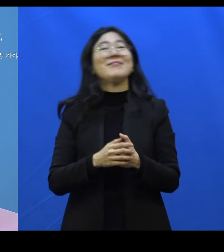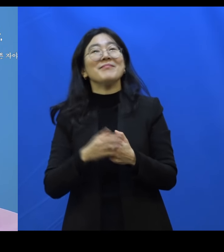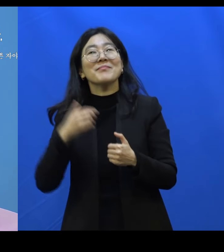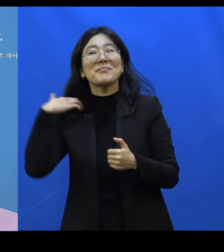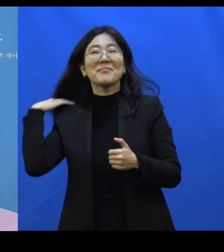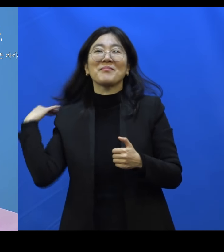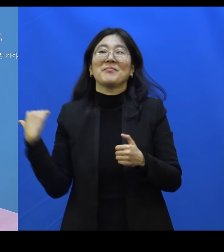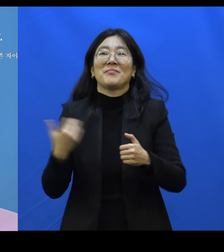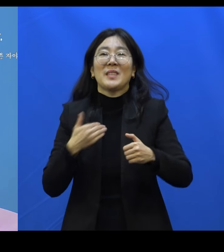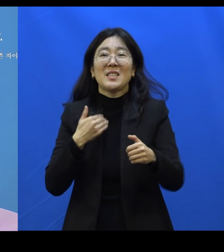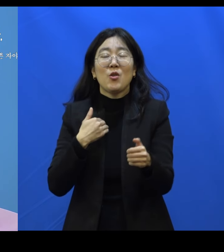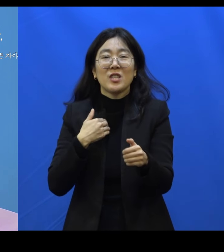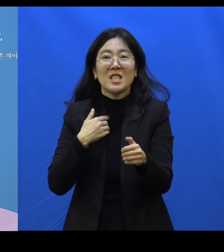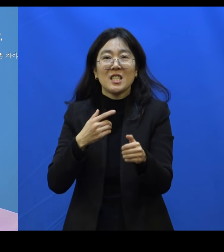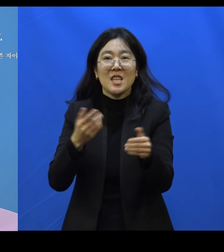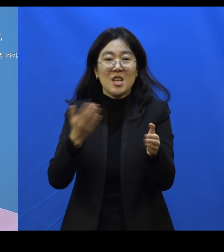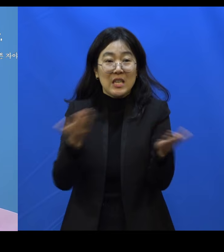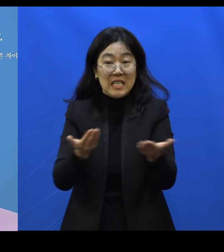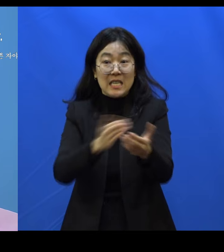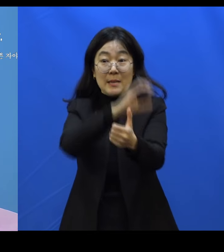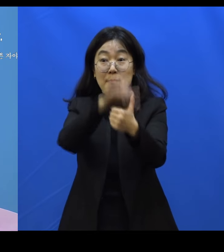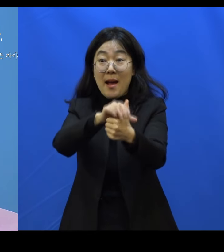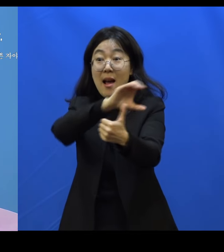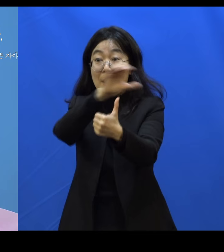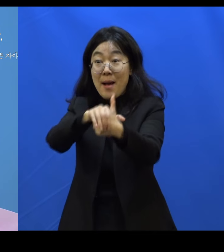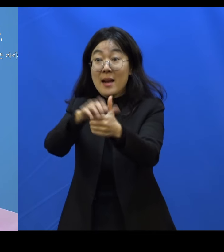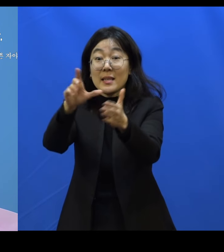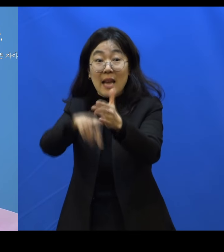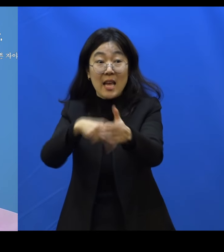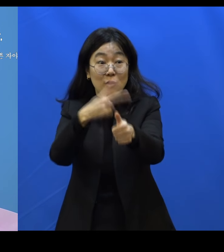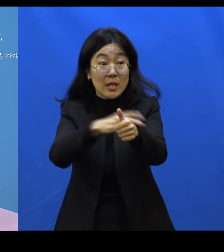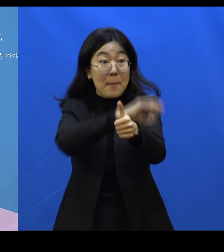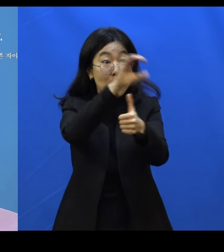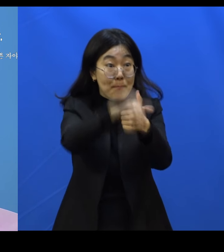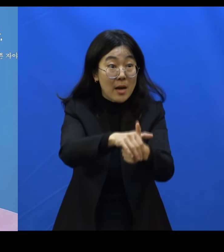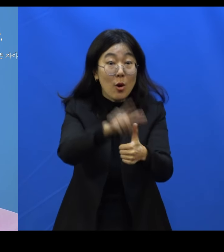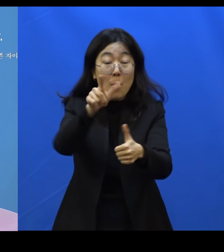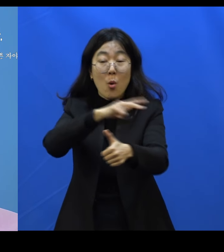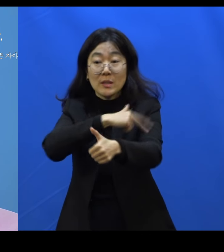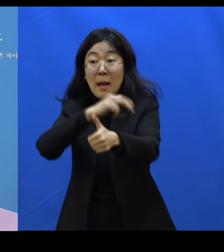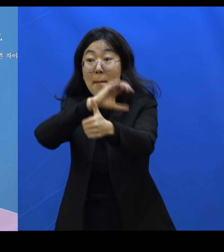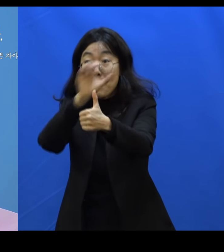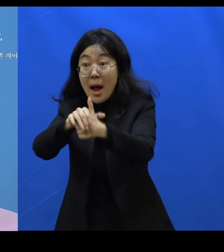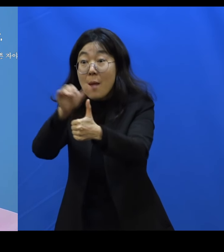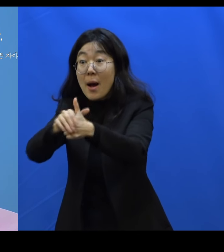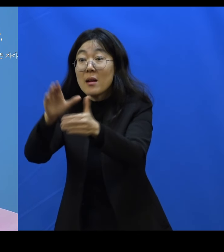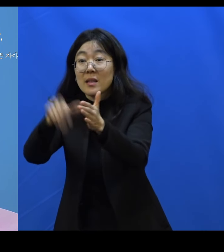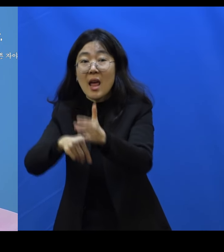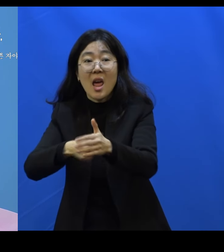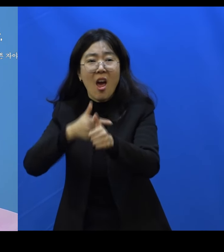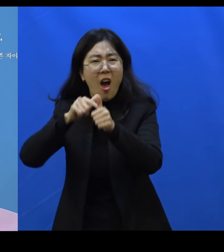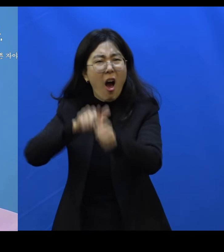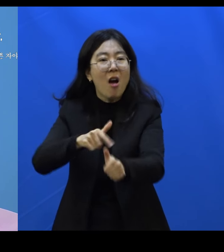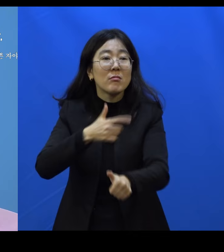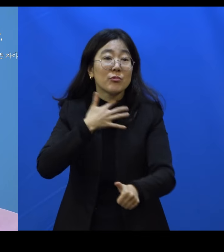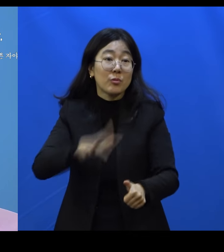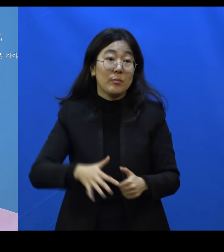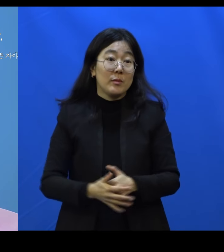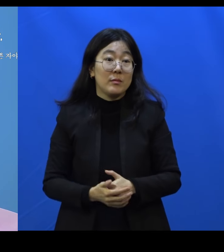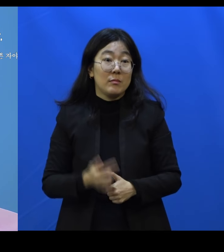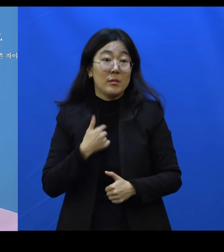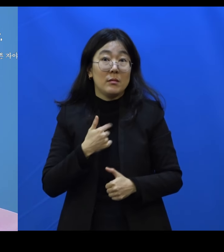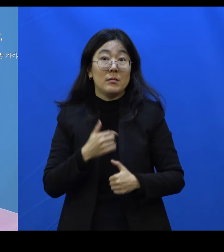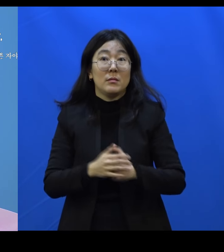이제 동일한, 억지로 저는 누구를 막 강제로 하는 법이 없어요. 억지로 하는. 제가 그래요.